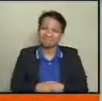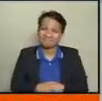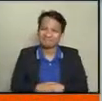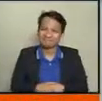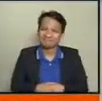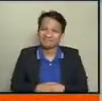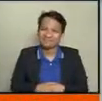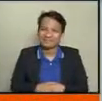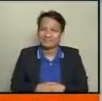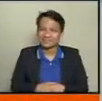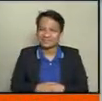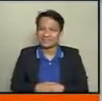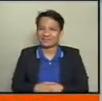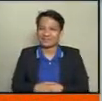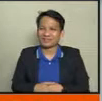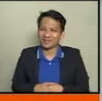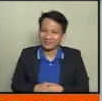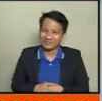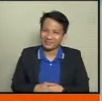Alright, Justine, ulitin natin, ano?